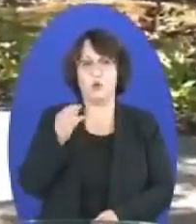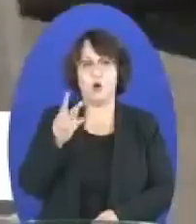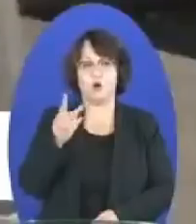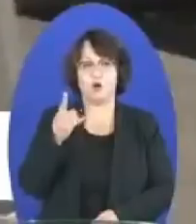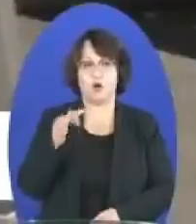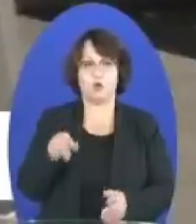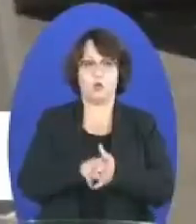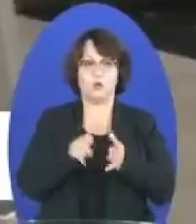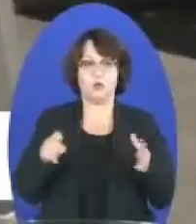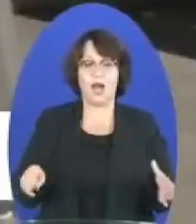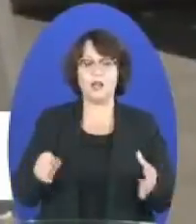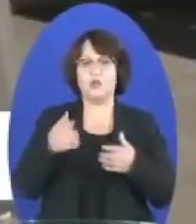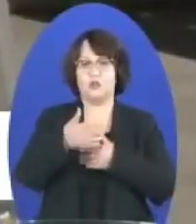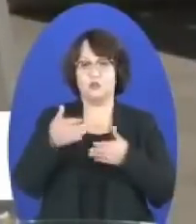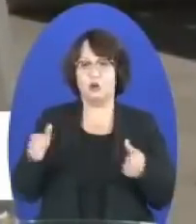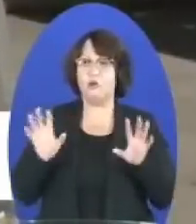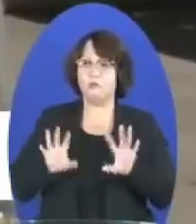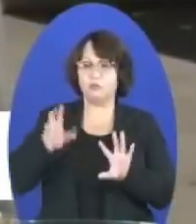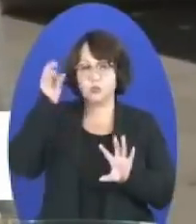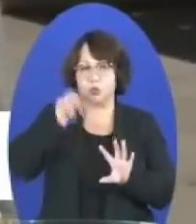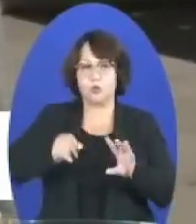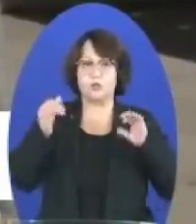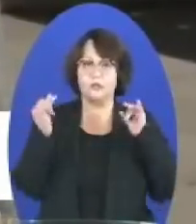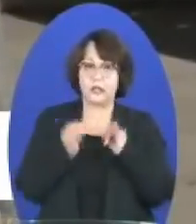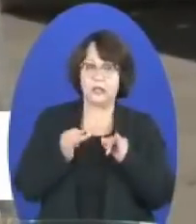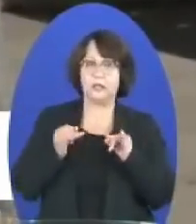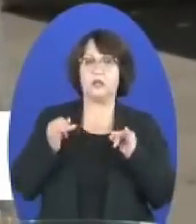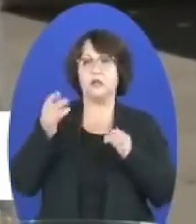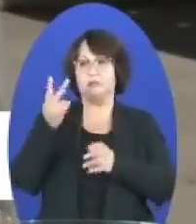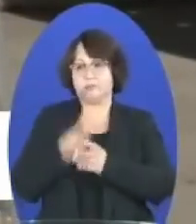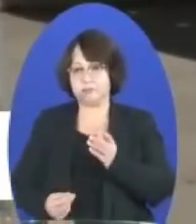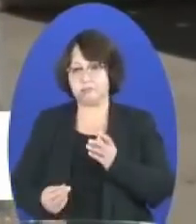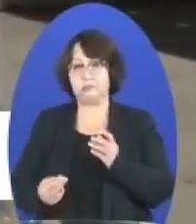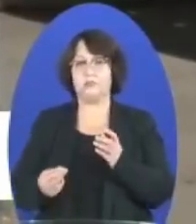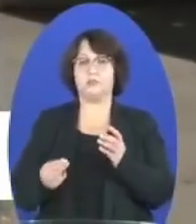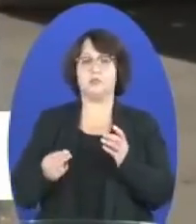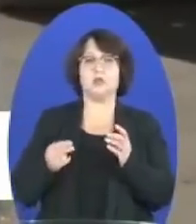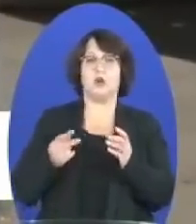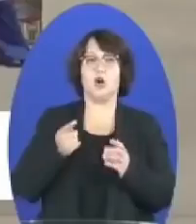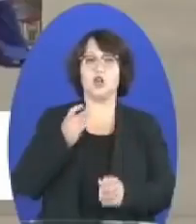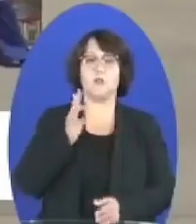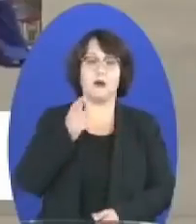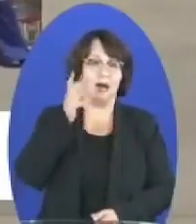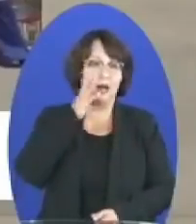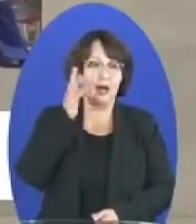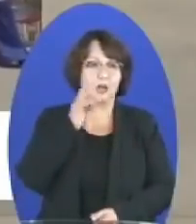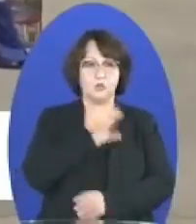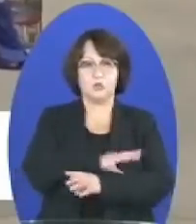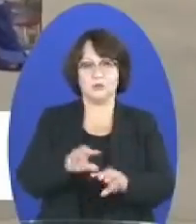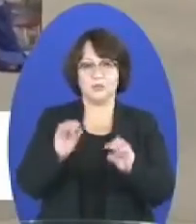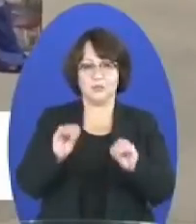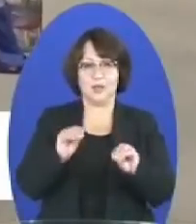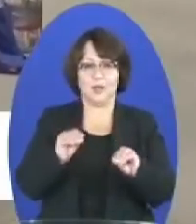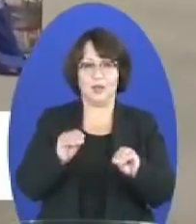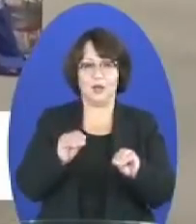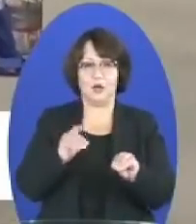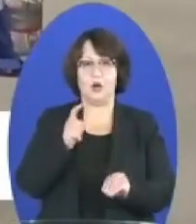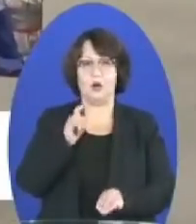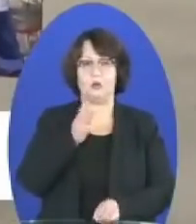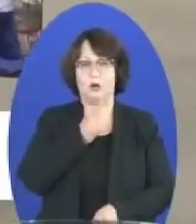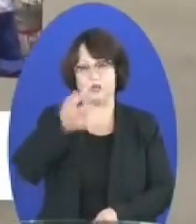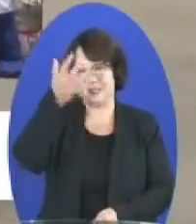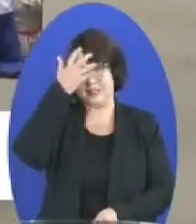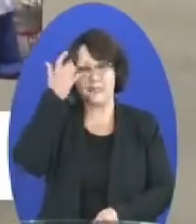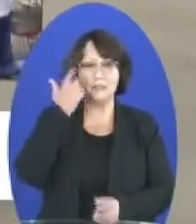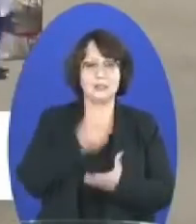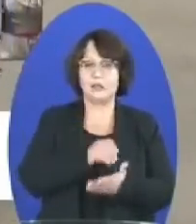жилд танхимаар, цахимаар, мөн цахим танхимын хичээлийг хавсаргасан холимог хэлбрээр хичээлээ заах хувилбаруудыг холбооны засгийн